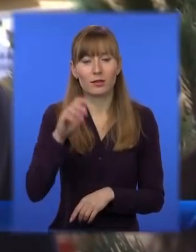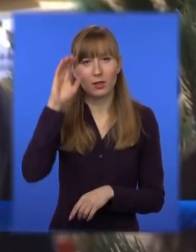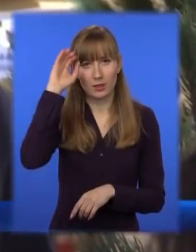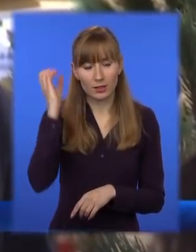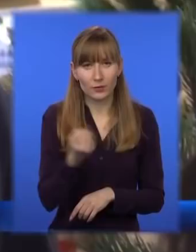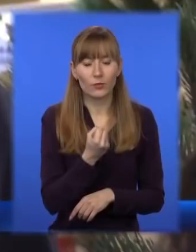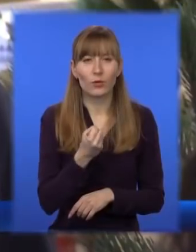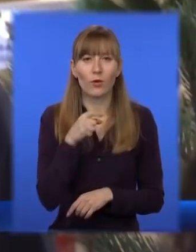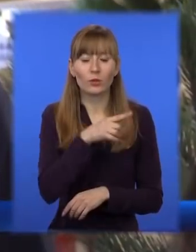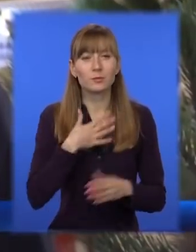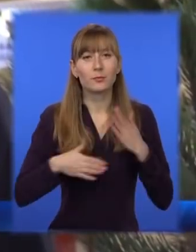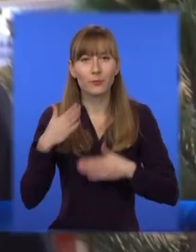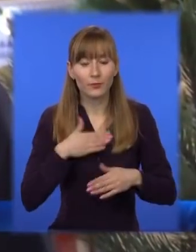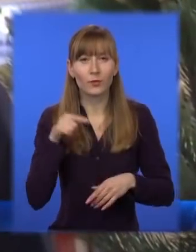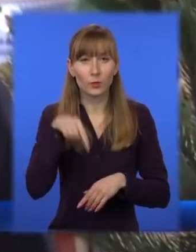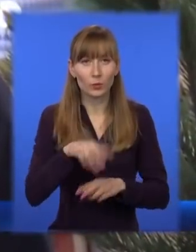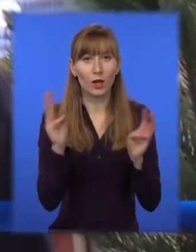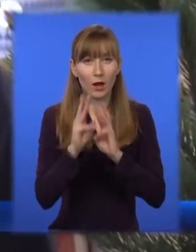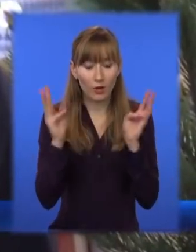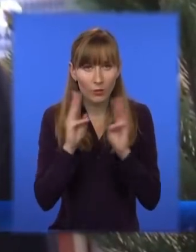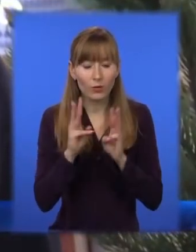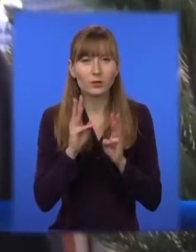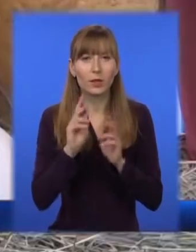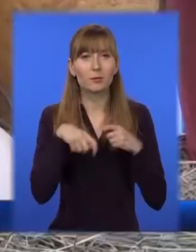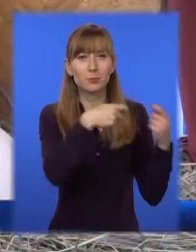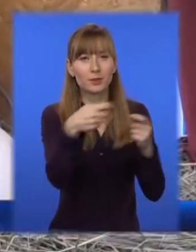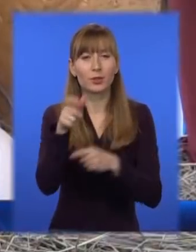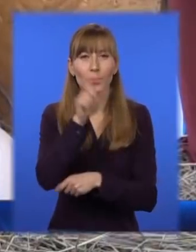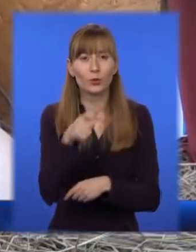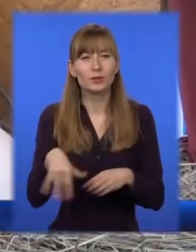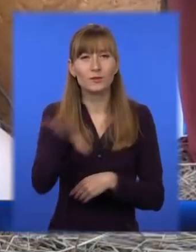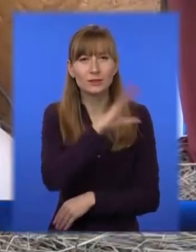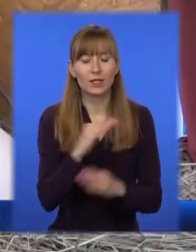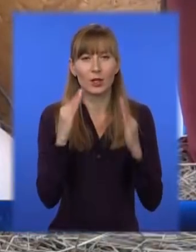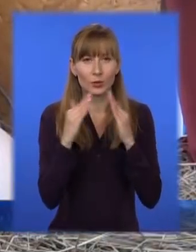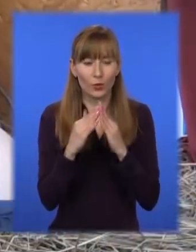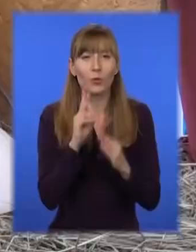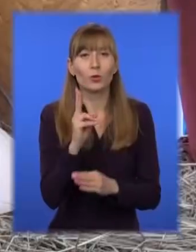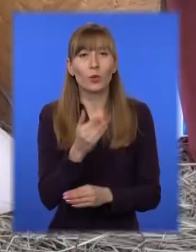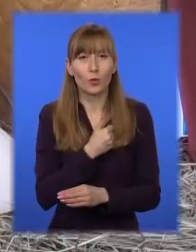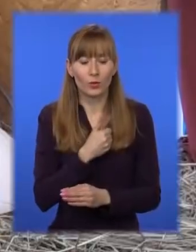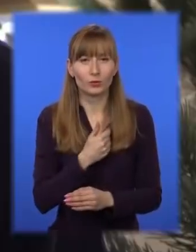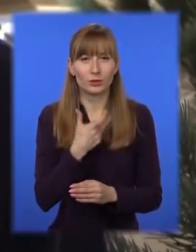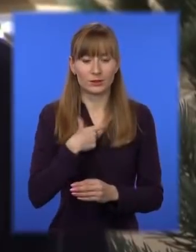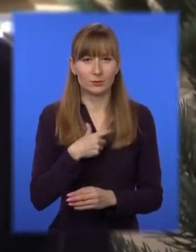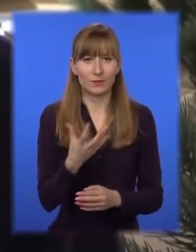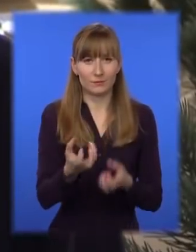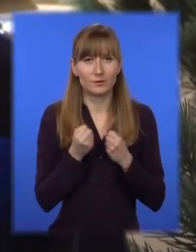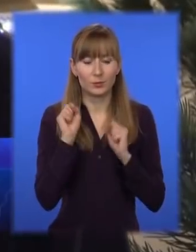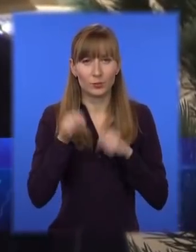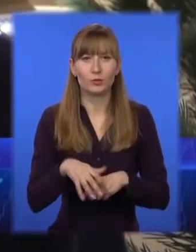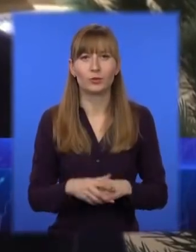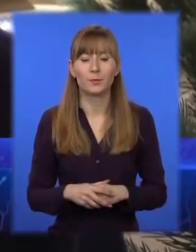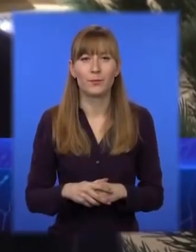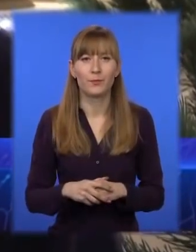символ народження Христа вперше з'явиться у домівках мешканців Херсонщини та принесе мир і добро туди, де його потребують. Щиро дякую